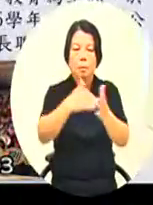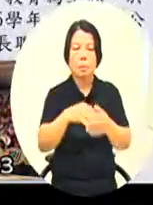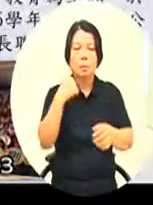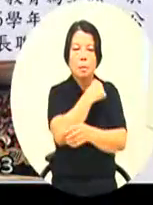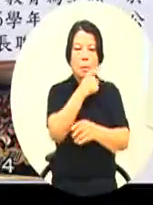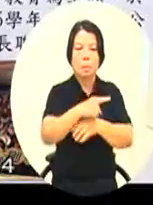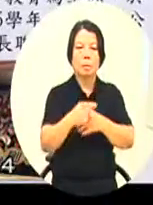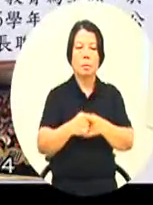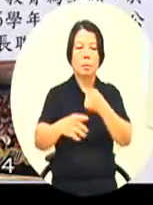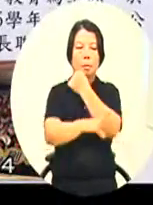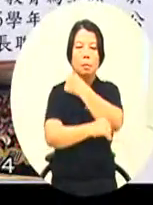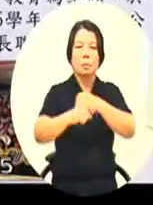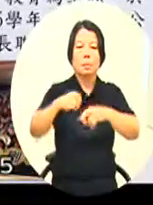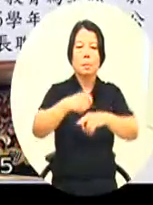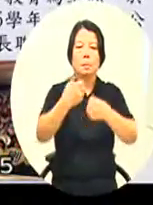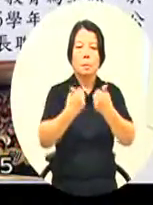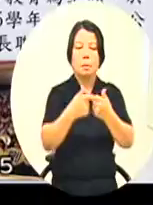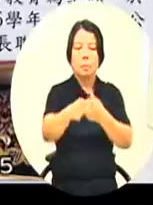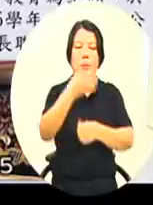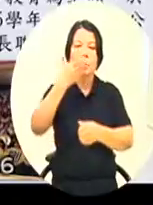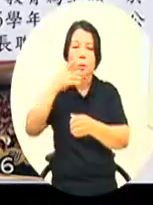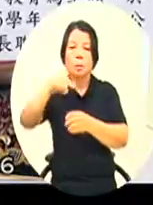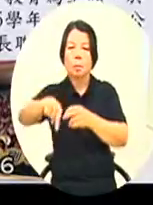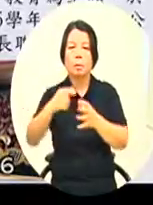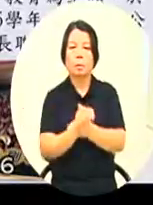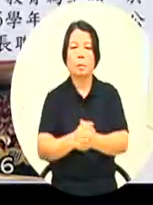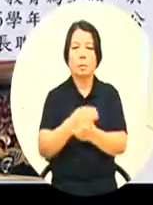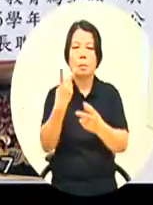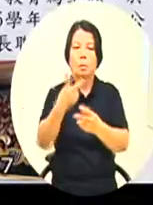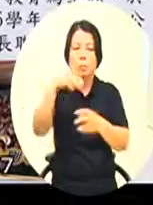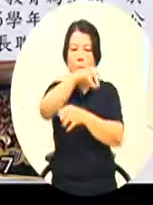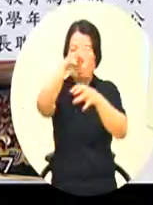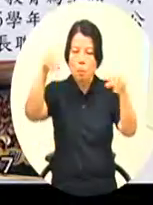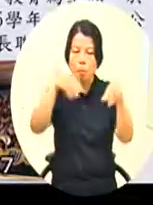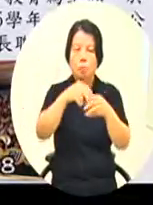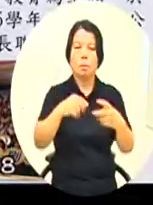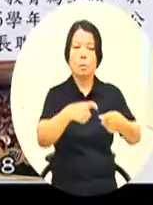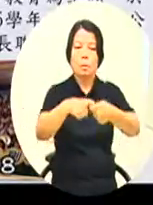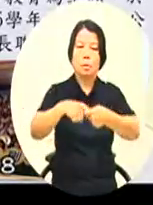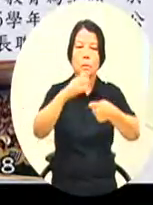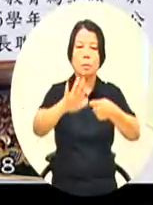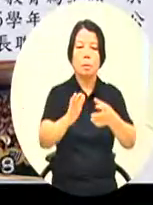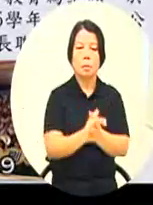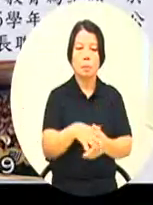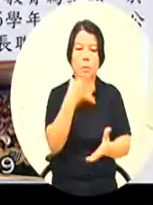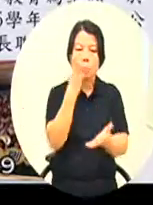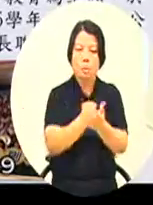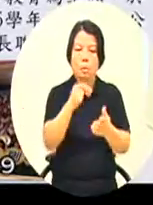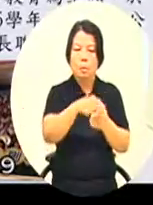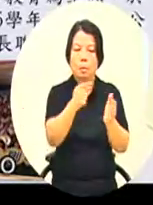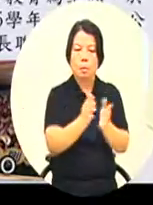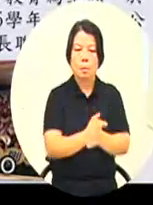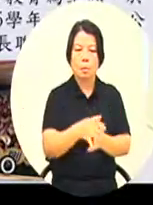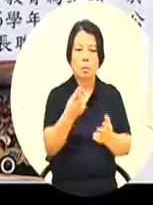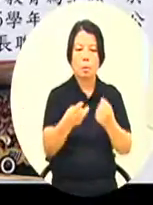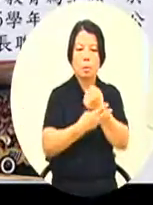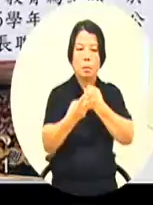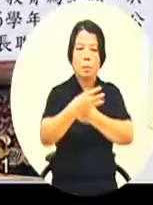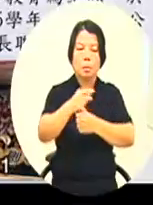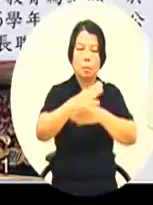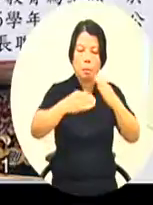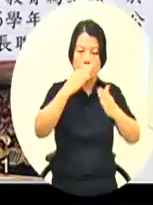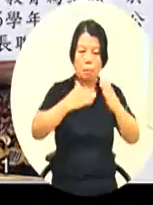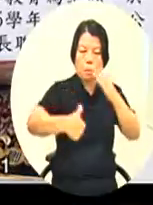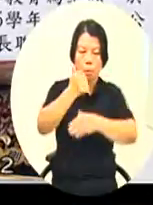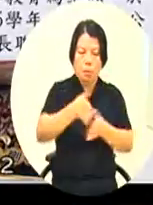基金会也跟澎湖形成海洋双星的这个联盟，那我们好几次的全三级校长会议呢都以海洋